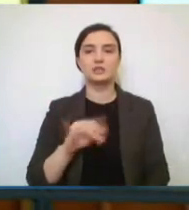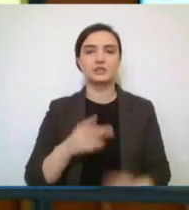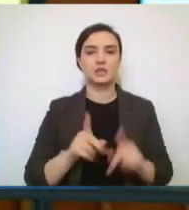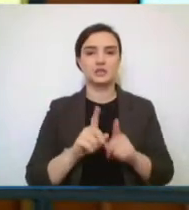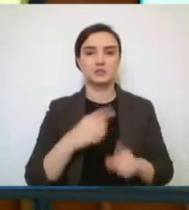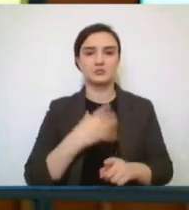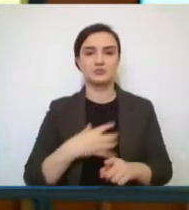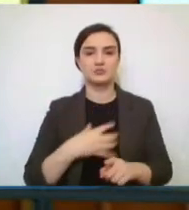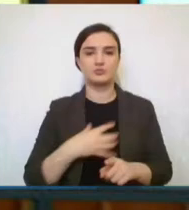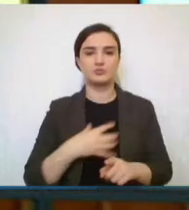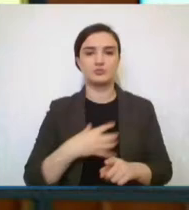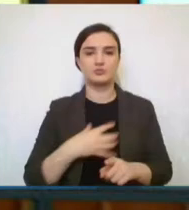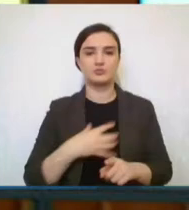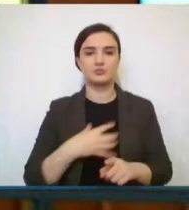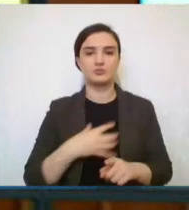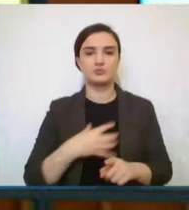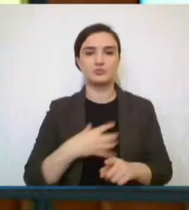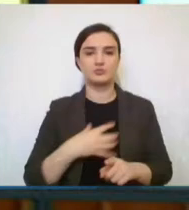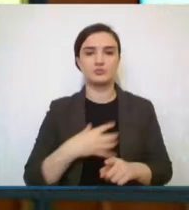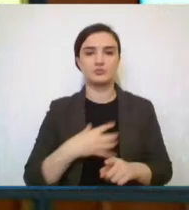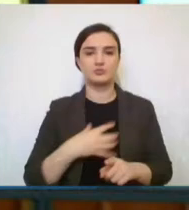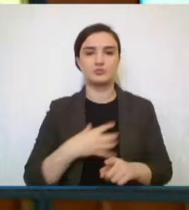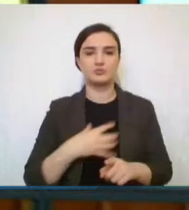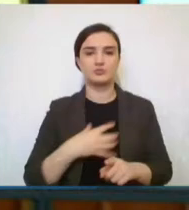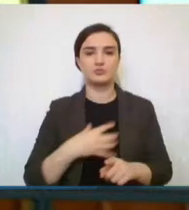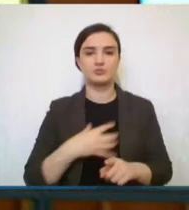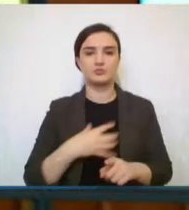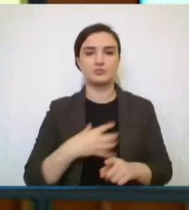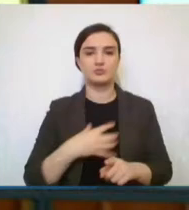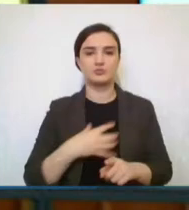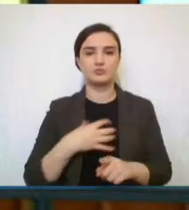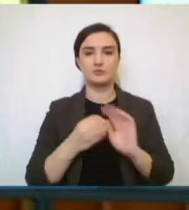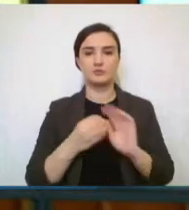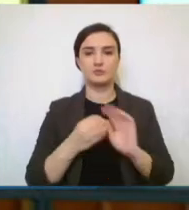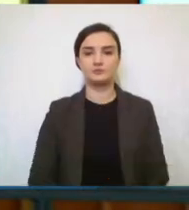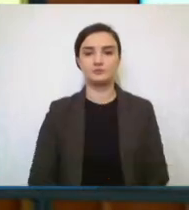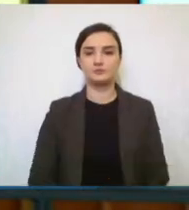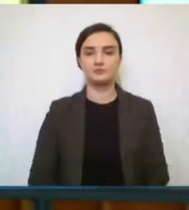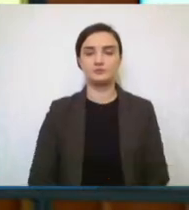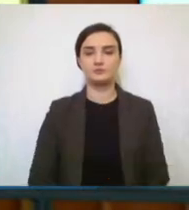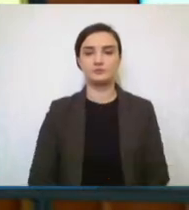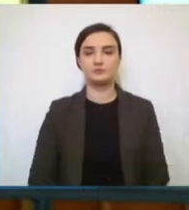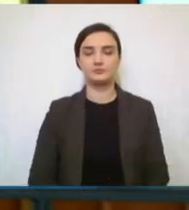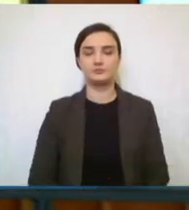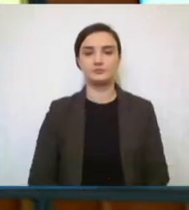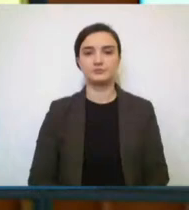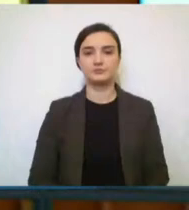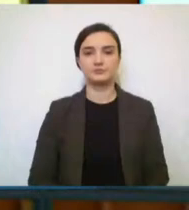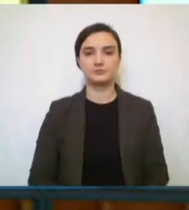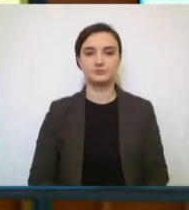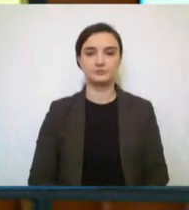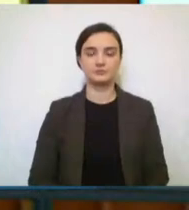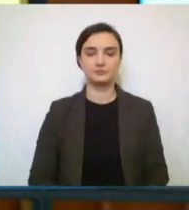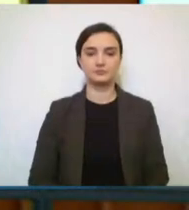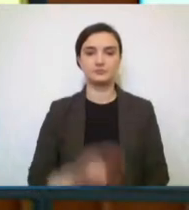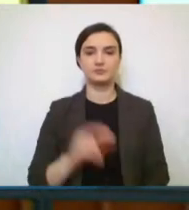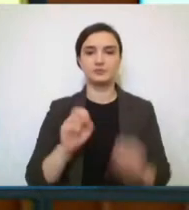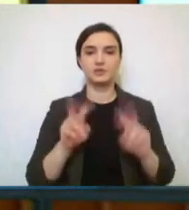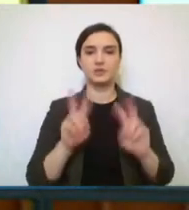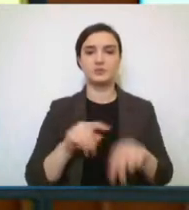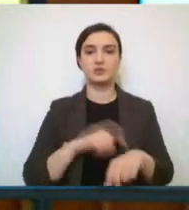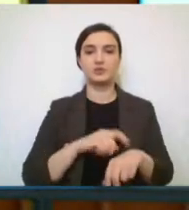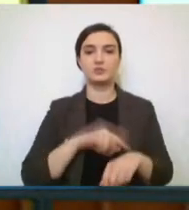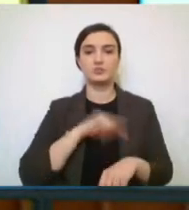COVID-19-ზე. ცხადია, კვების ბლოკი იქნება როგორც გადაცემის აუცილებელი ნაწილი და საგანგებო რეჟიმში მუშაობა ნიშნავს იმას, რომ თქვენი